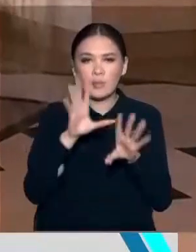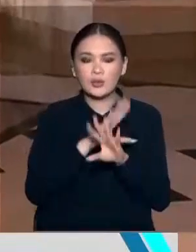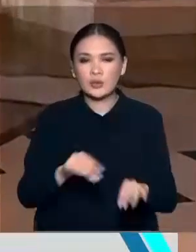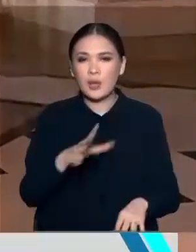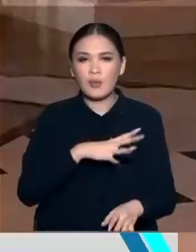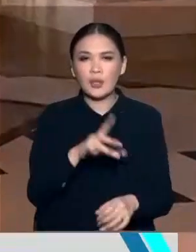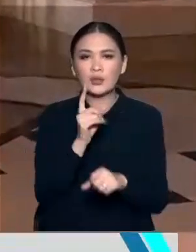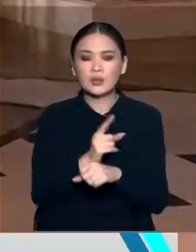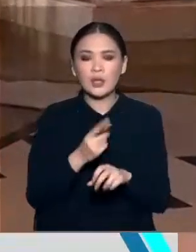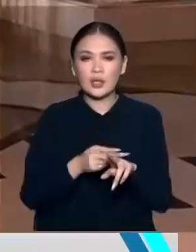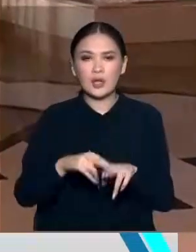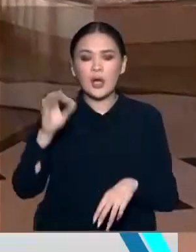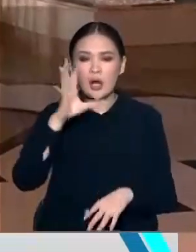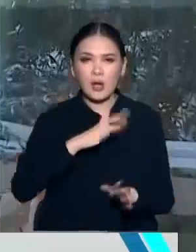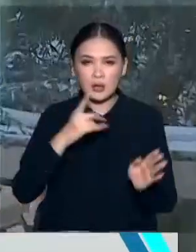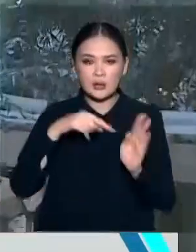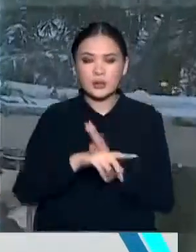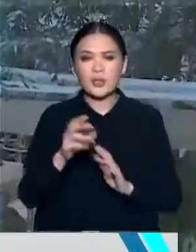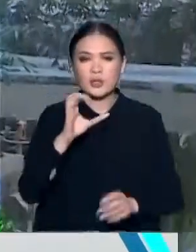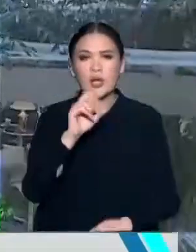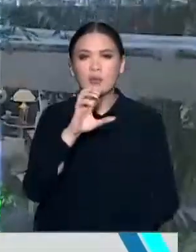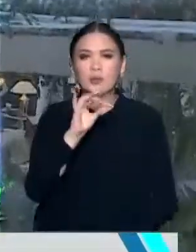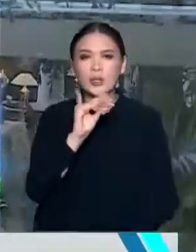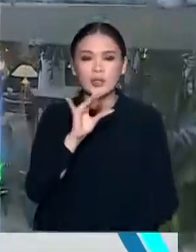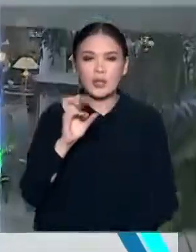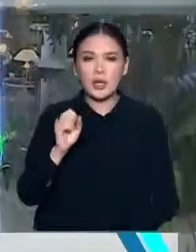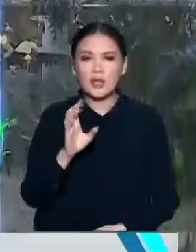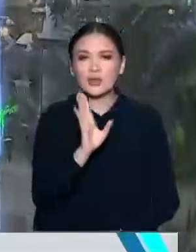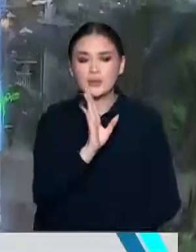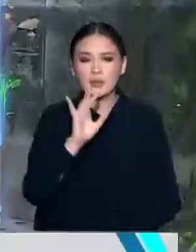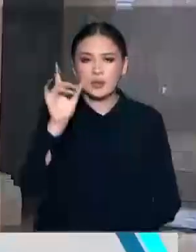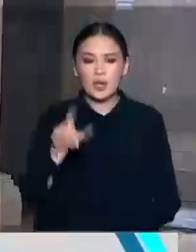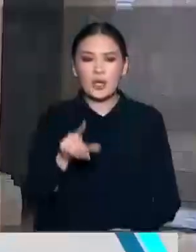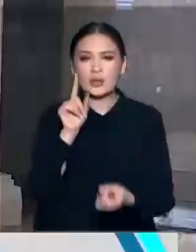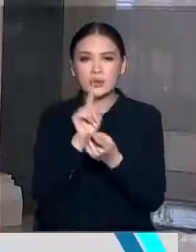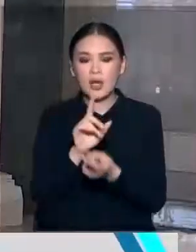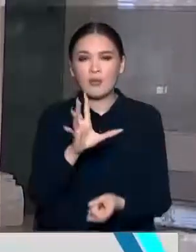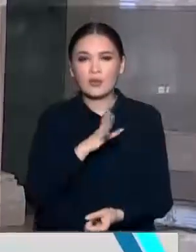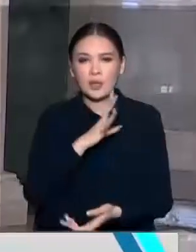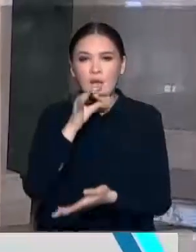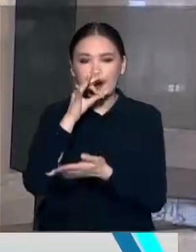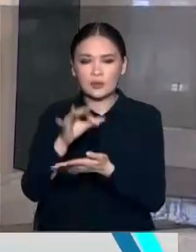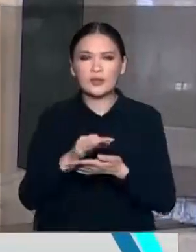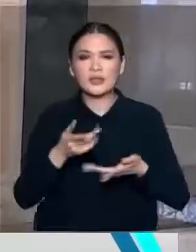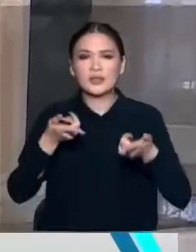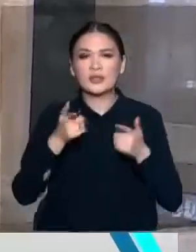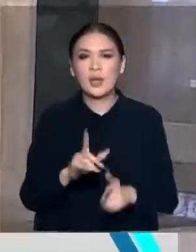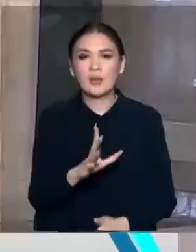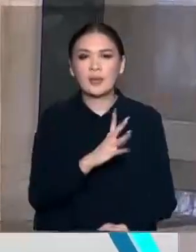тартты. Бірақ арасындағы Сабина есімді жерлесіміз бізбен кездесіп сұхбат беру келісті.